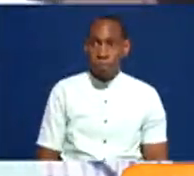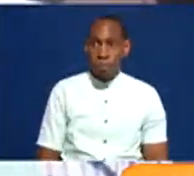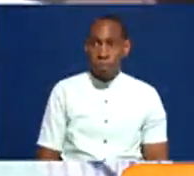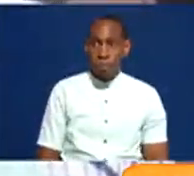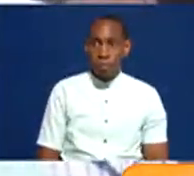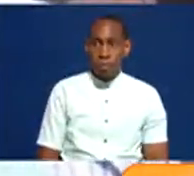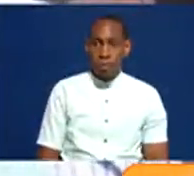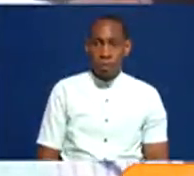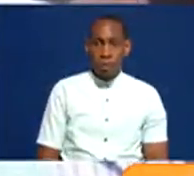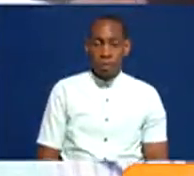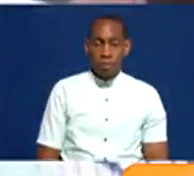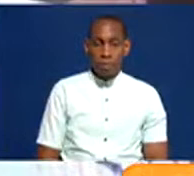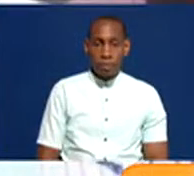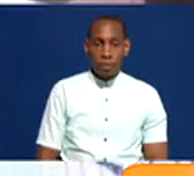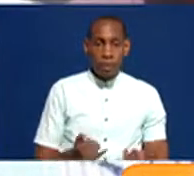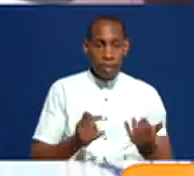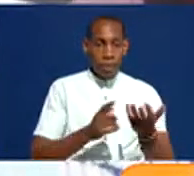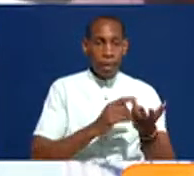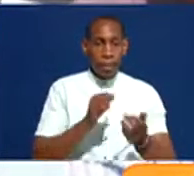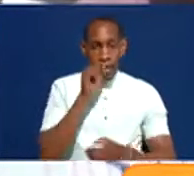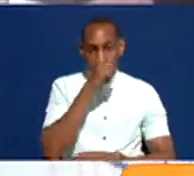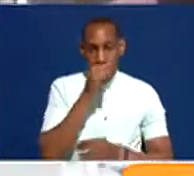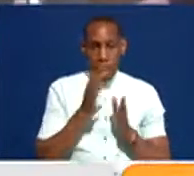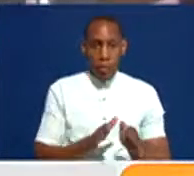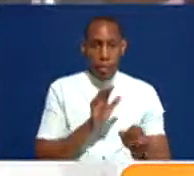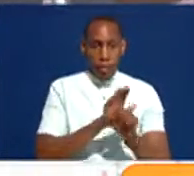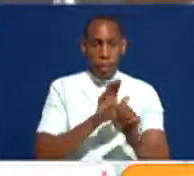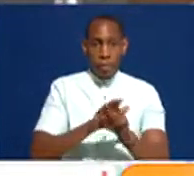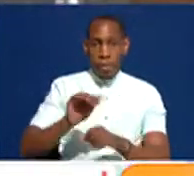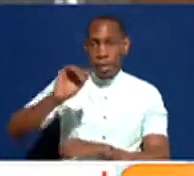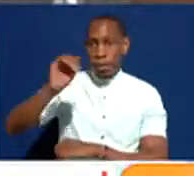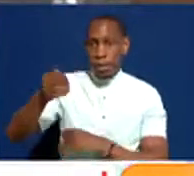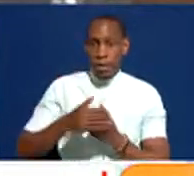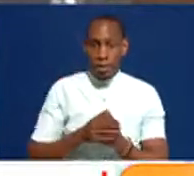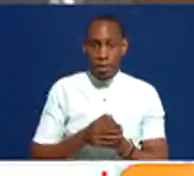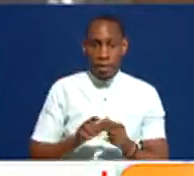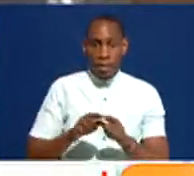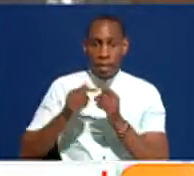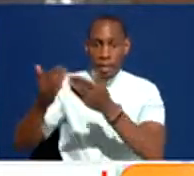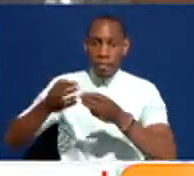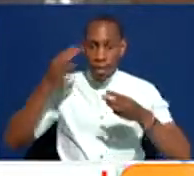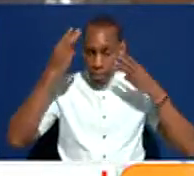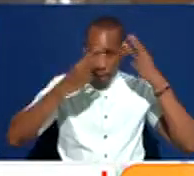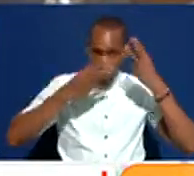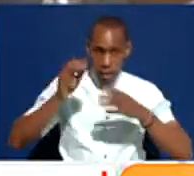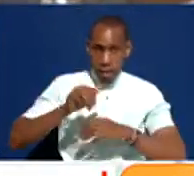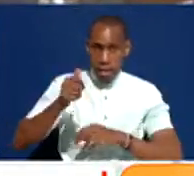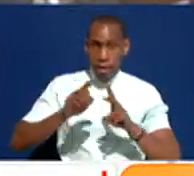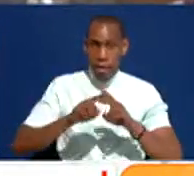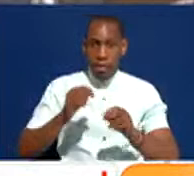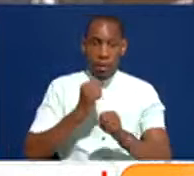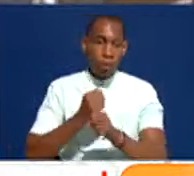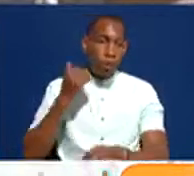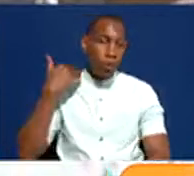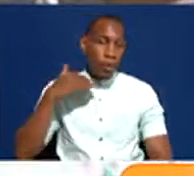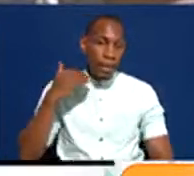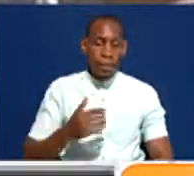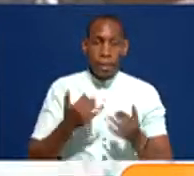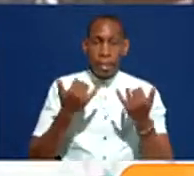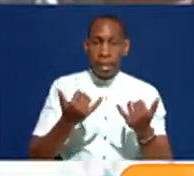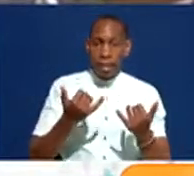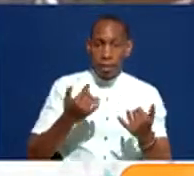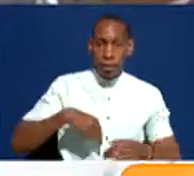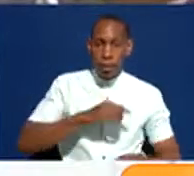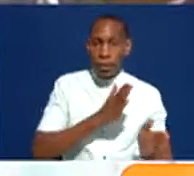idadi ya watoto wa streets imeongezeka hapa Maralal town na imeleta wasiwasi vile wengine wameanza kufanya uhalifu. So